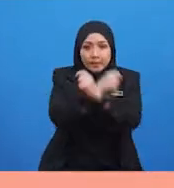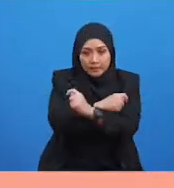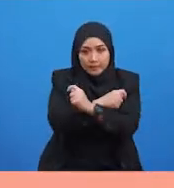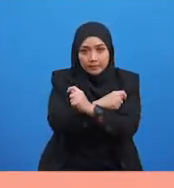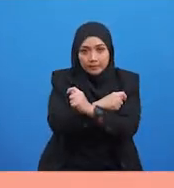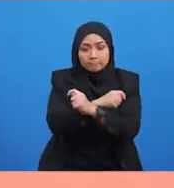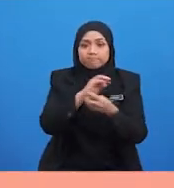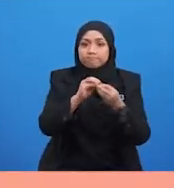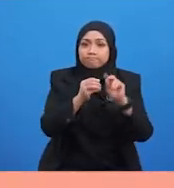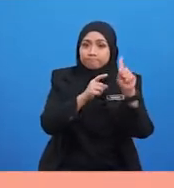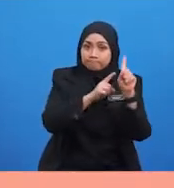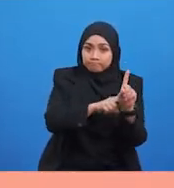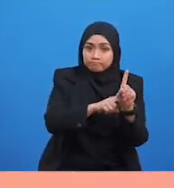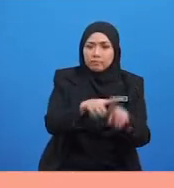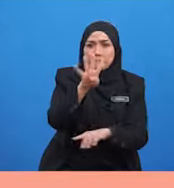pertandingan.